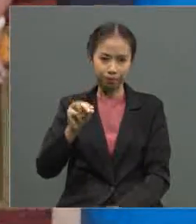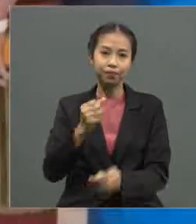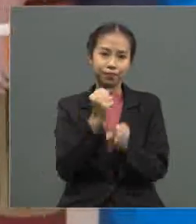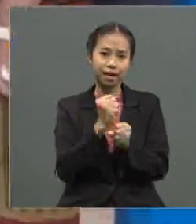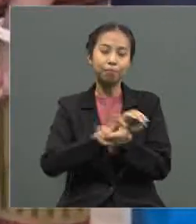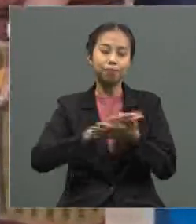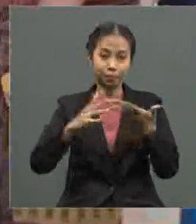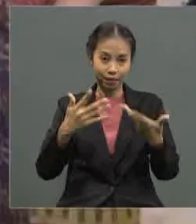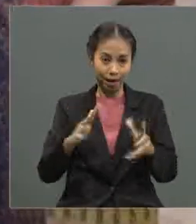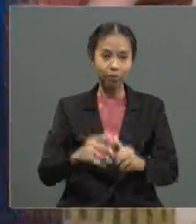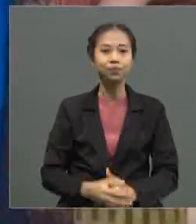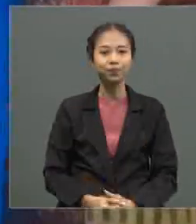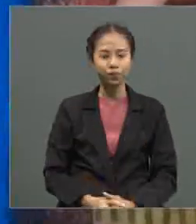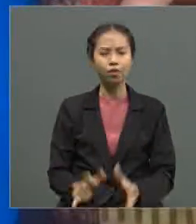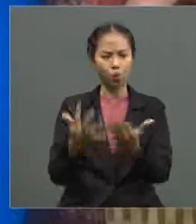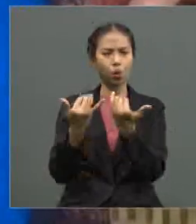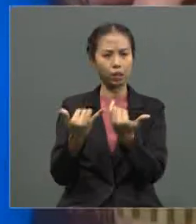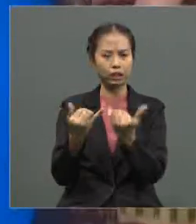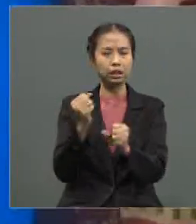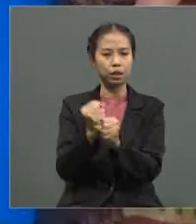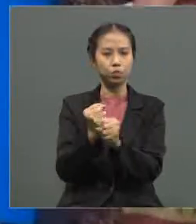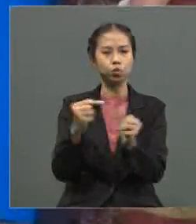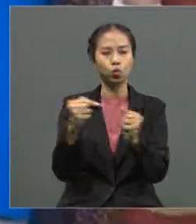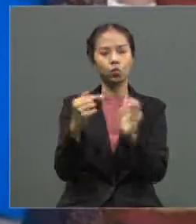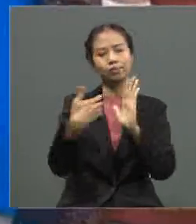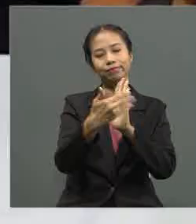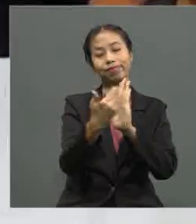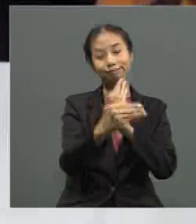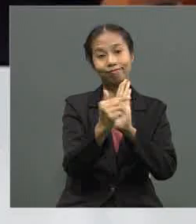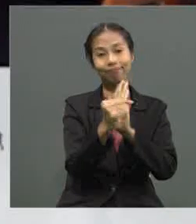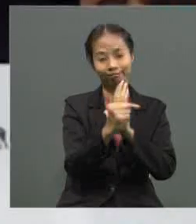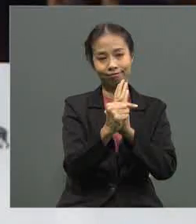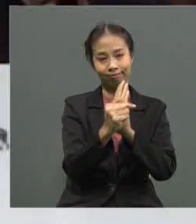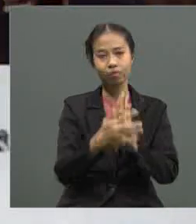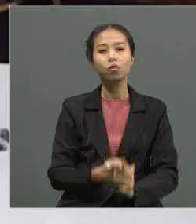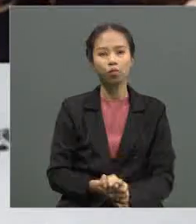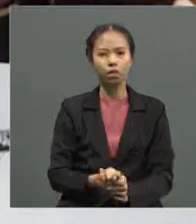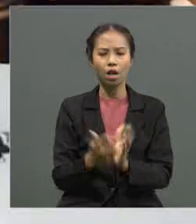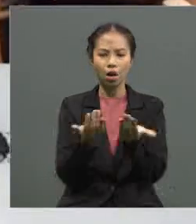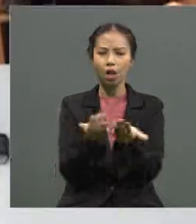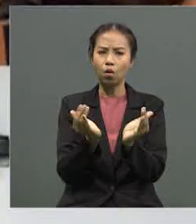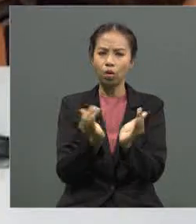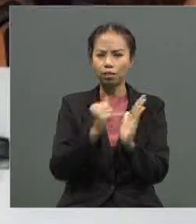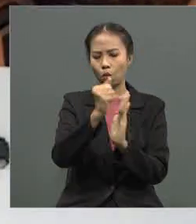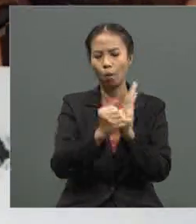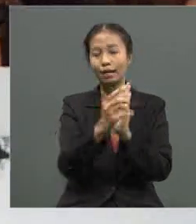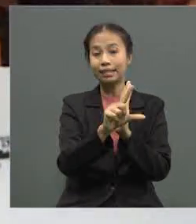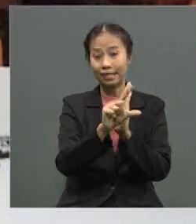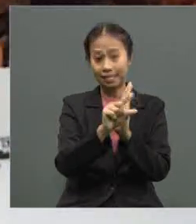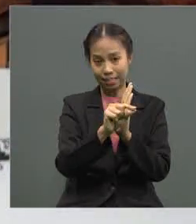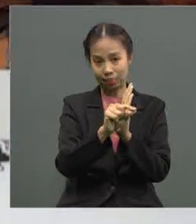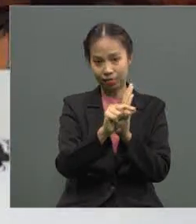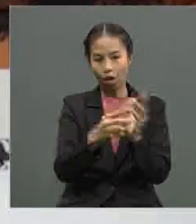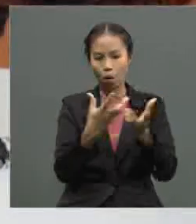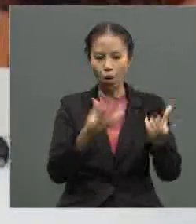ไปเป็นที่เรียบร้อยแล้วนะคะและปัจจุบันก็ดำเนินการในพื้นที่ภาคตะวันออกเฉียงเหนือนะคะ รวม20จังหวัดคือลงพื้นที่เนี่ย